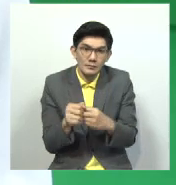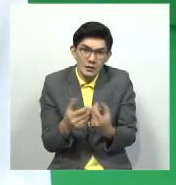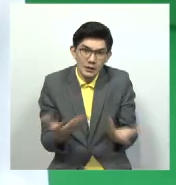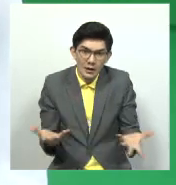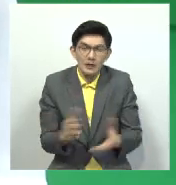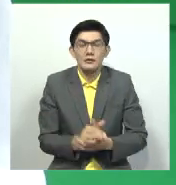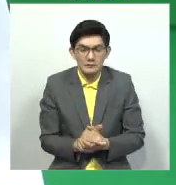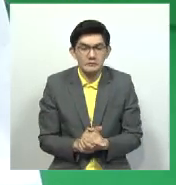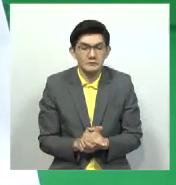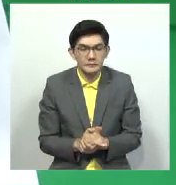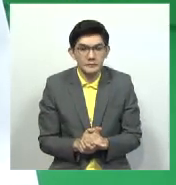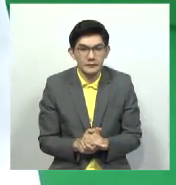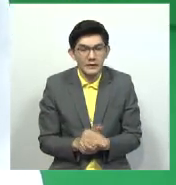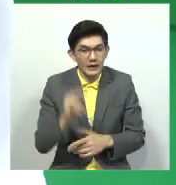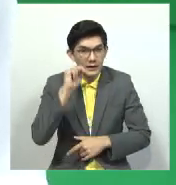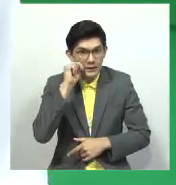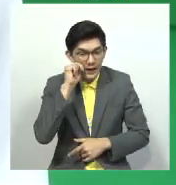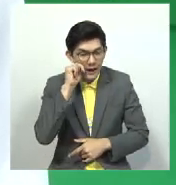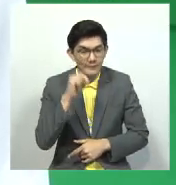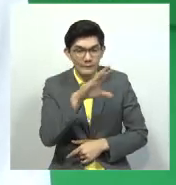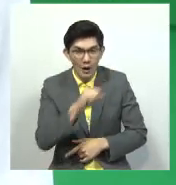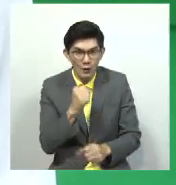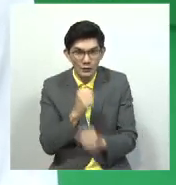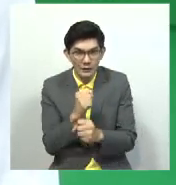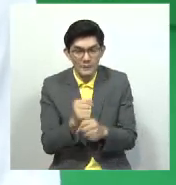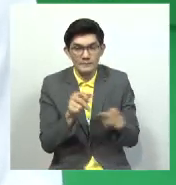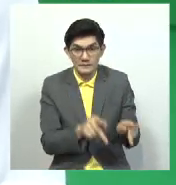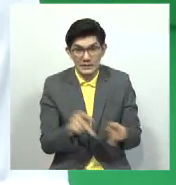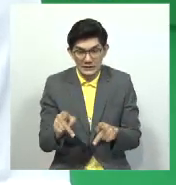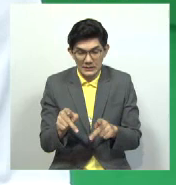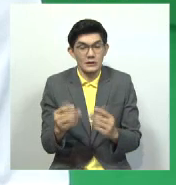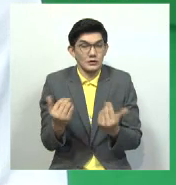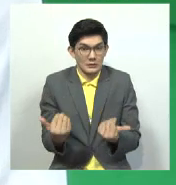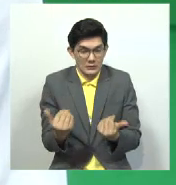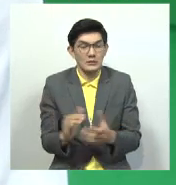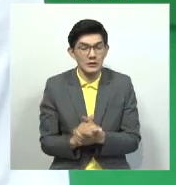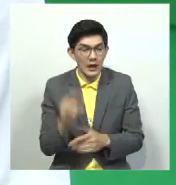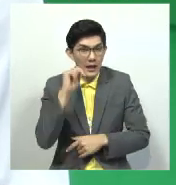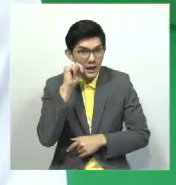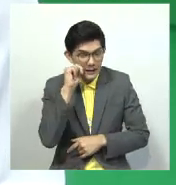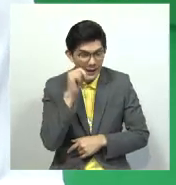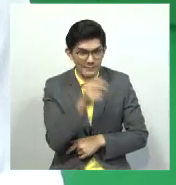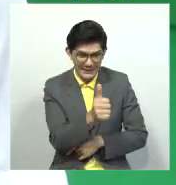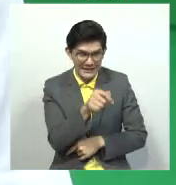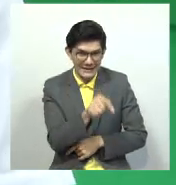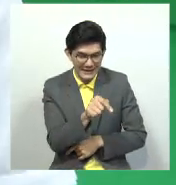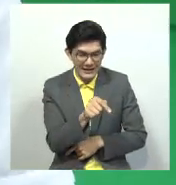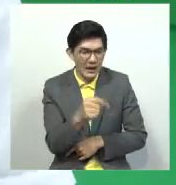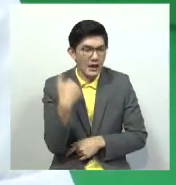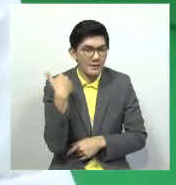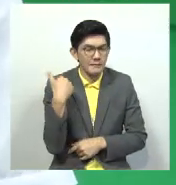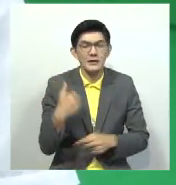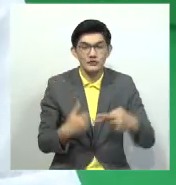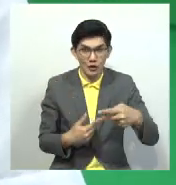ากันไว้อย่างไรบ้างแล้วน้ำที่จะเอามาใช้ในพระราชพิธีที่เราเรียกว่าน้ำอภิเษกเนี่ยจริงๆมี